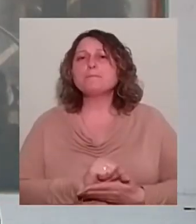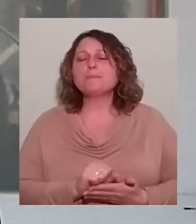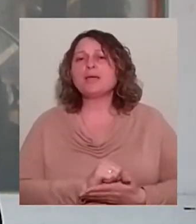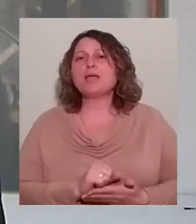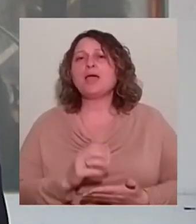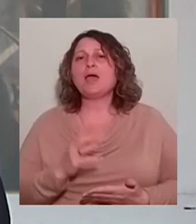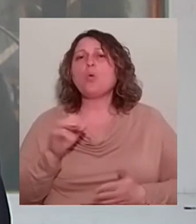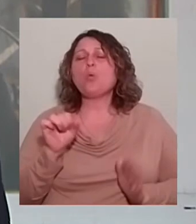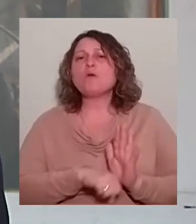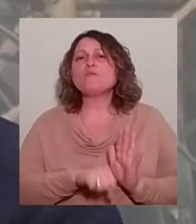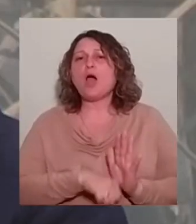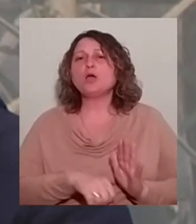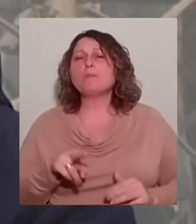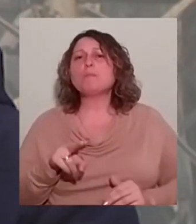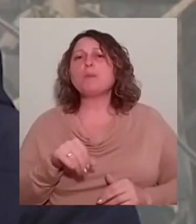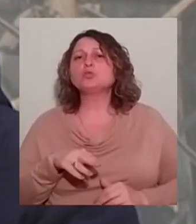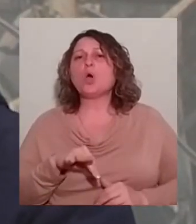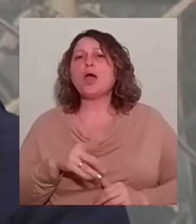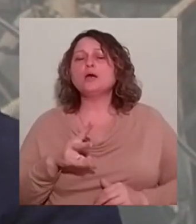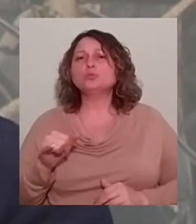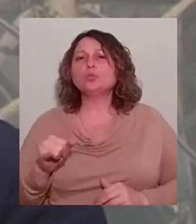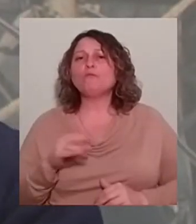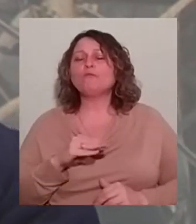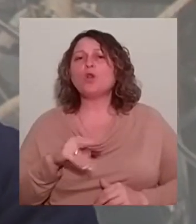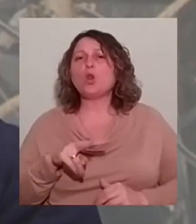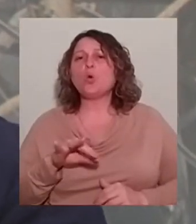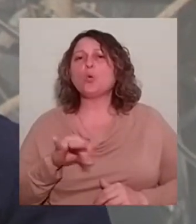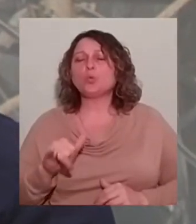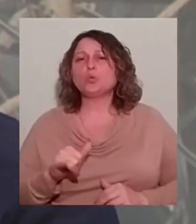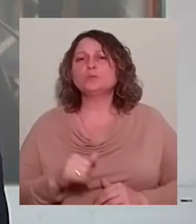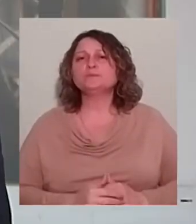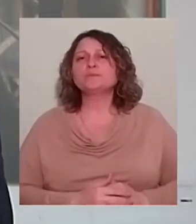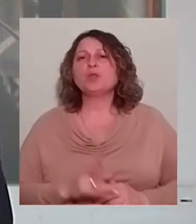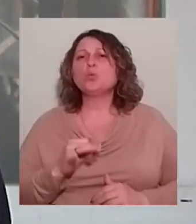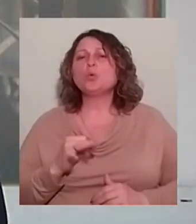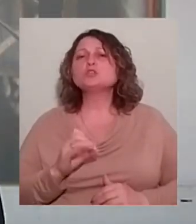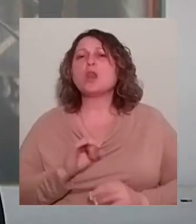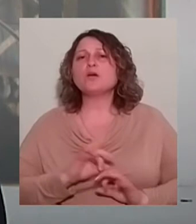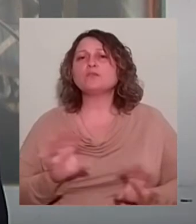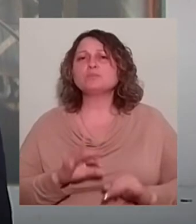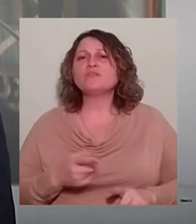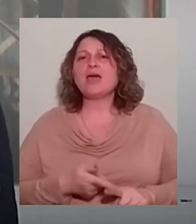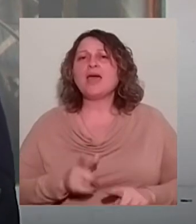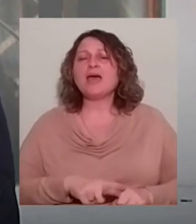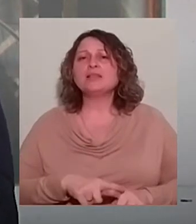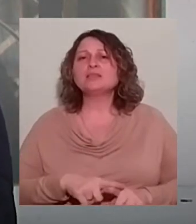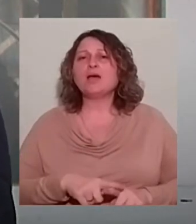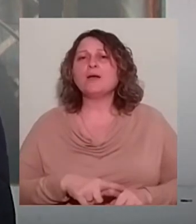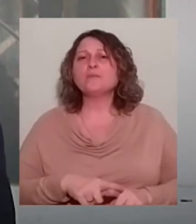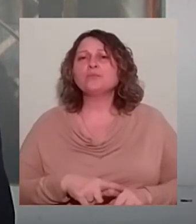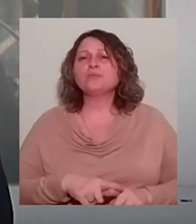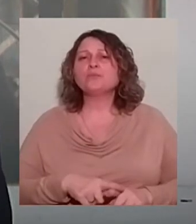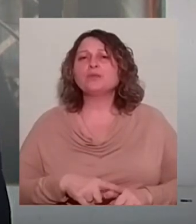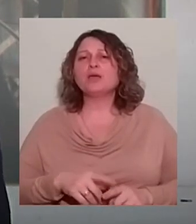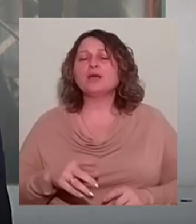мікрофлору, розповів завідувач медико-санітарної частини Одеськ-міськелектротрансу Юрій Соловйов. Ця жидкість була створена нашими українськими вченими в